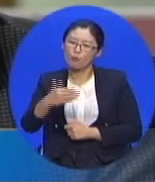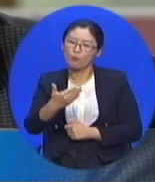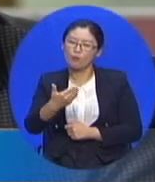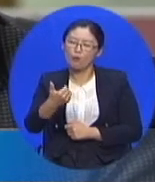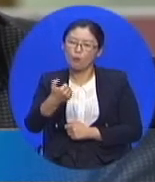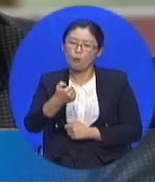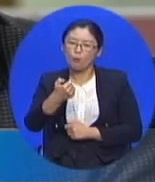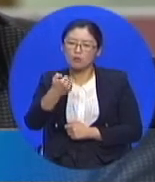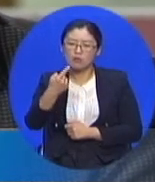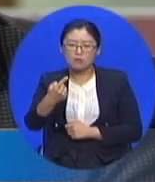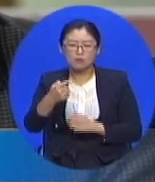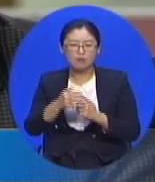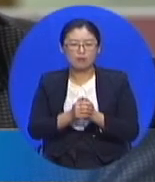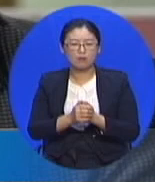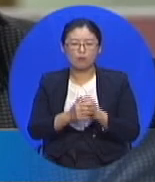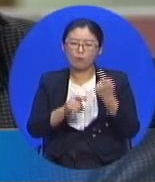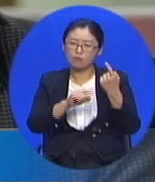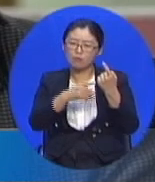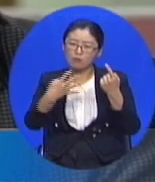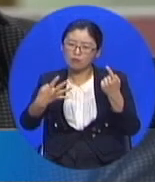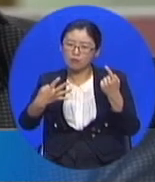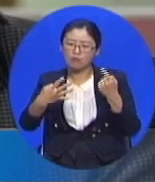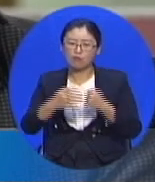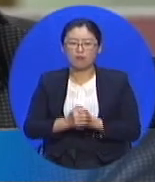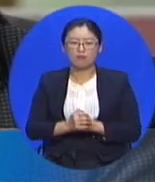1951년 정월 4일.